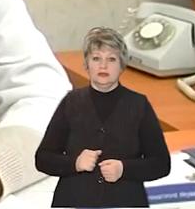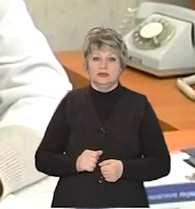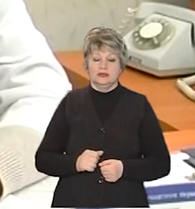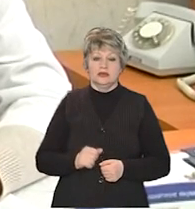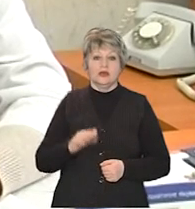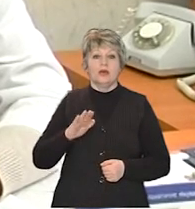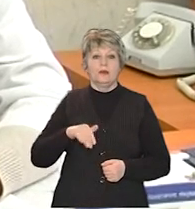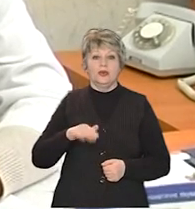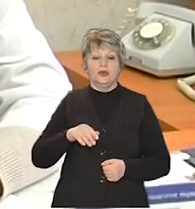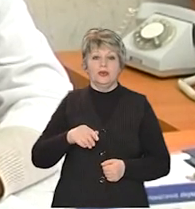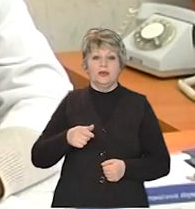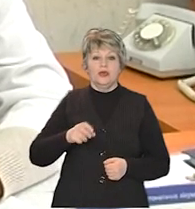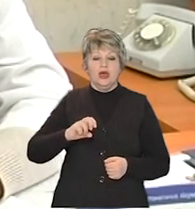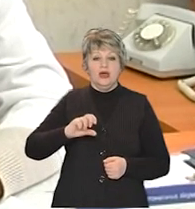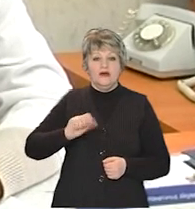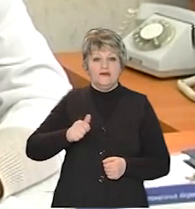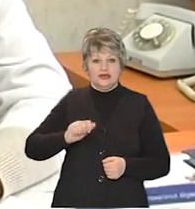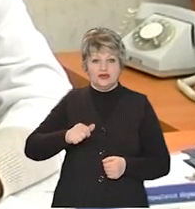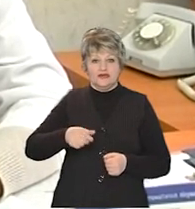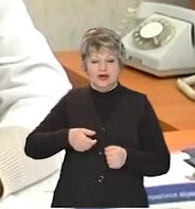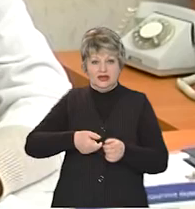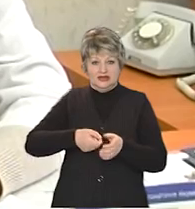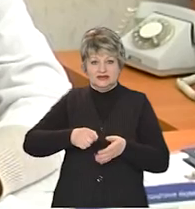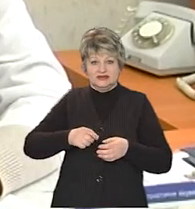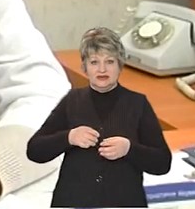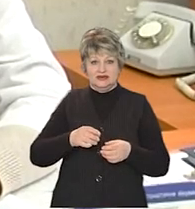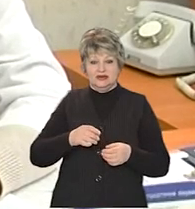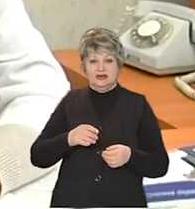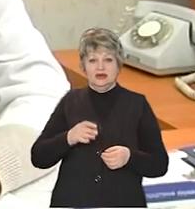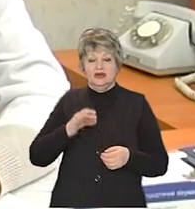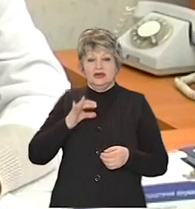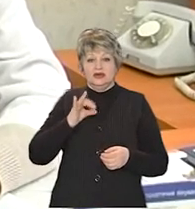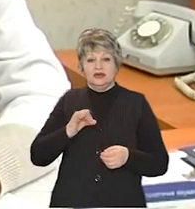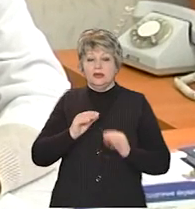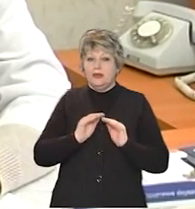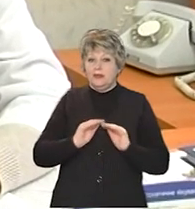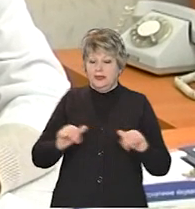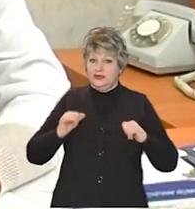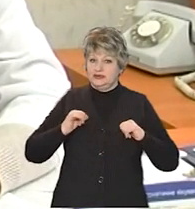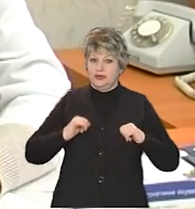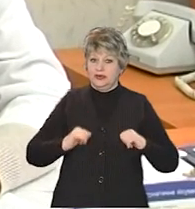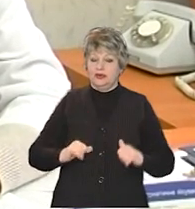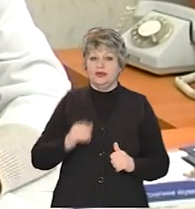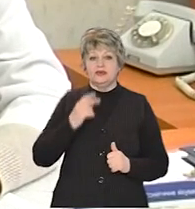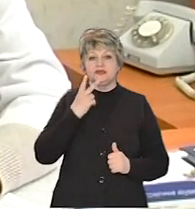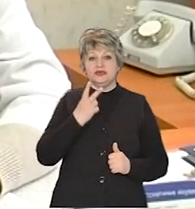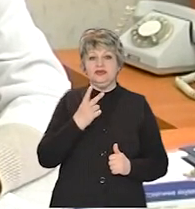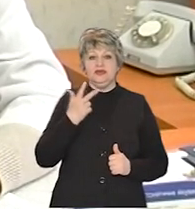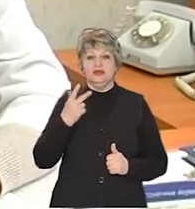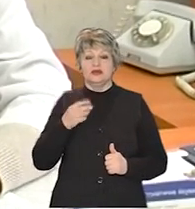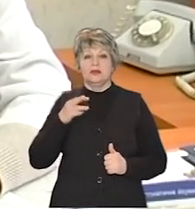Потім відкривається вентиль і дуже повільно, десь частотою 2 мм на 1